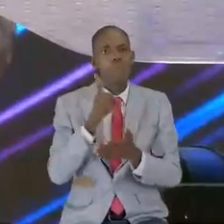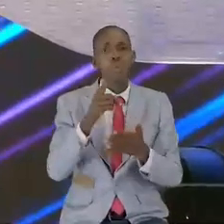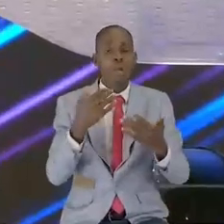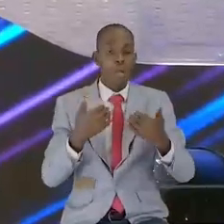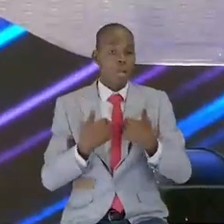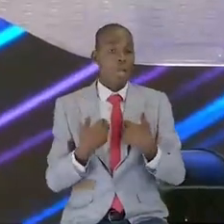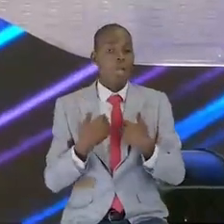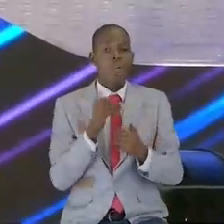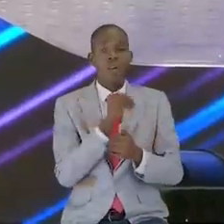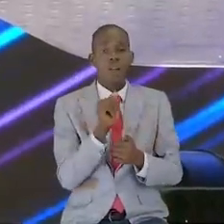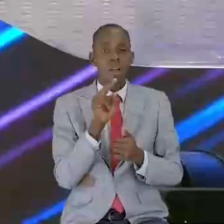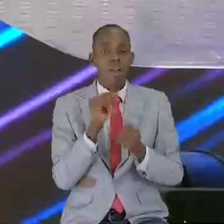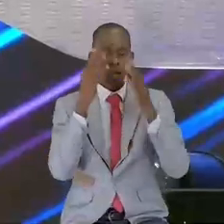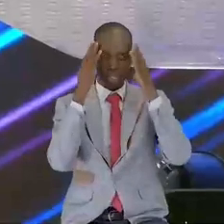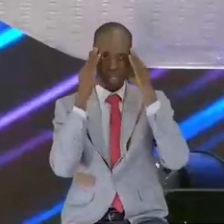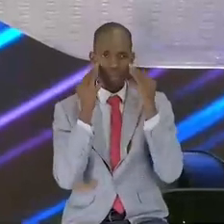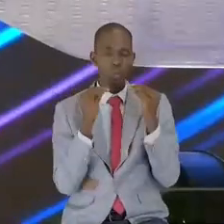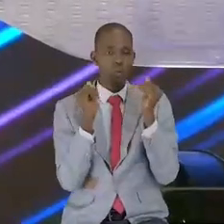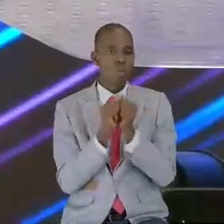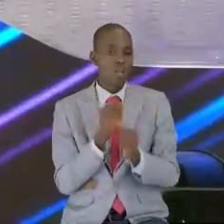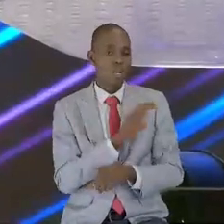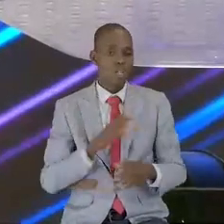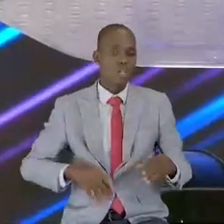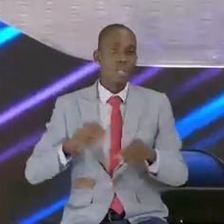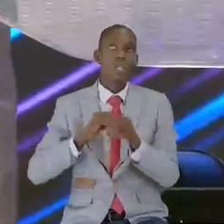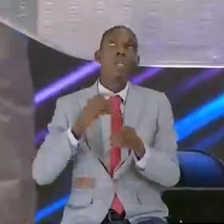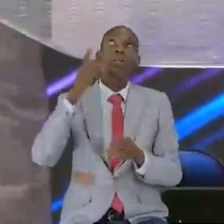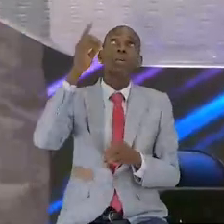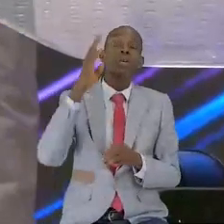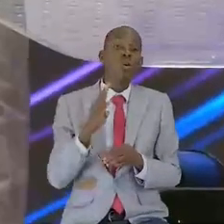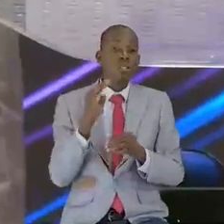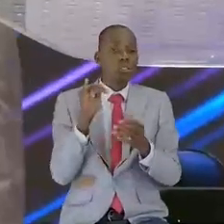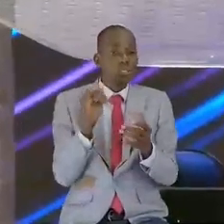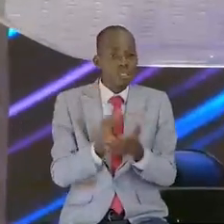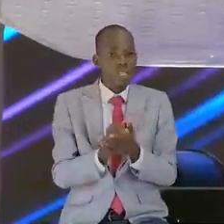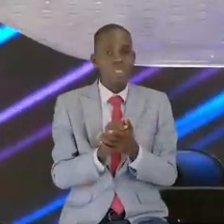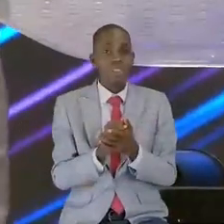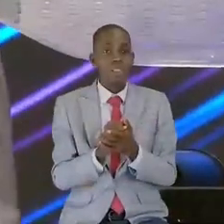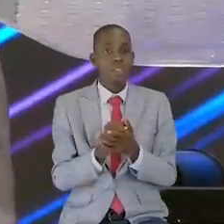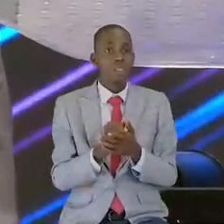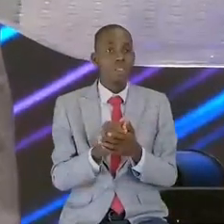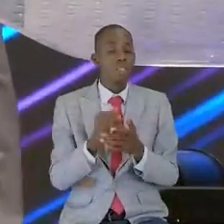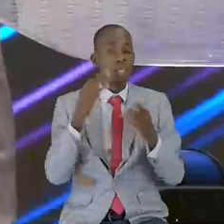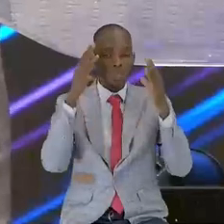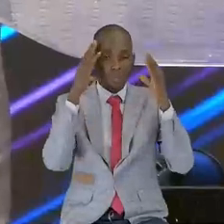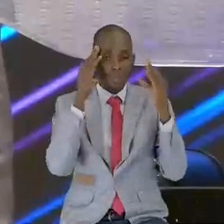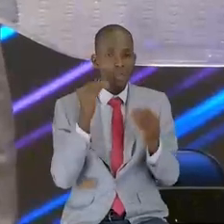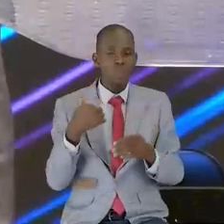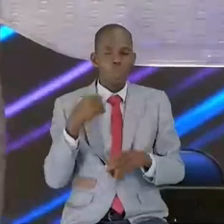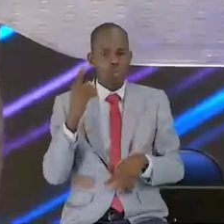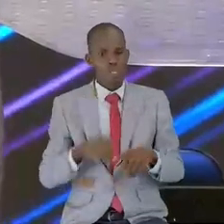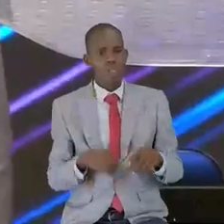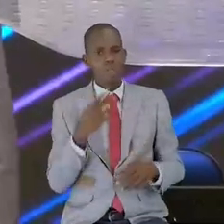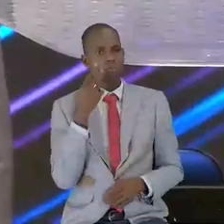vérité. Vous avez une expérience avec Christ en Dieu. Cette expérience, on ne voit pas